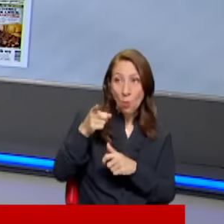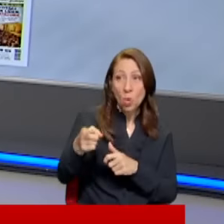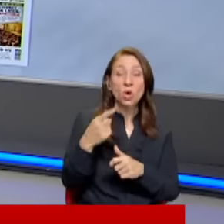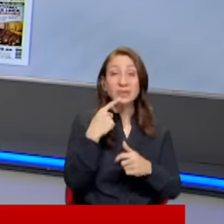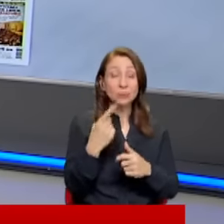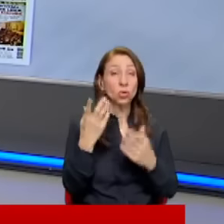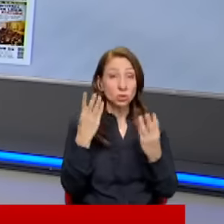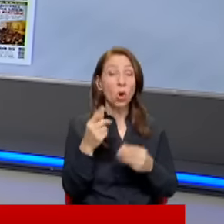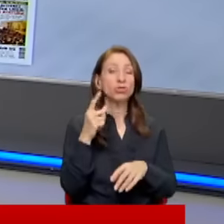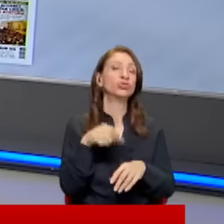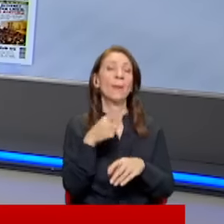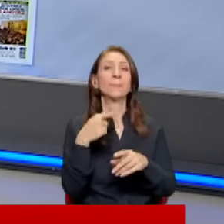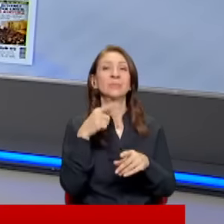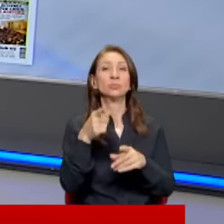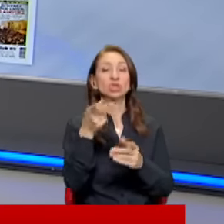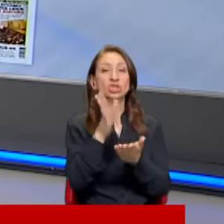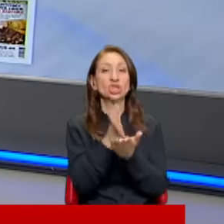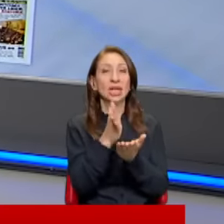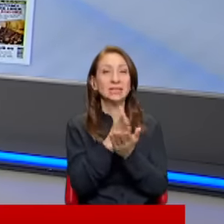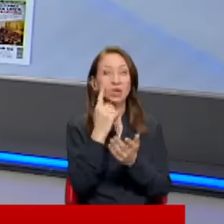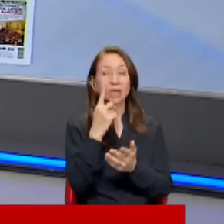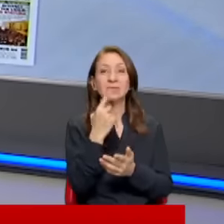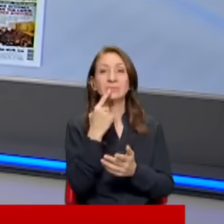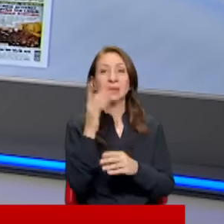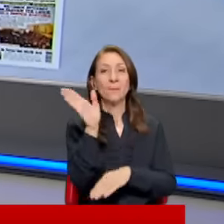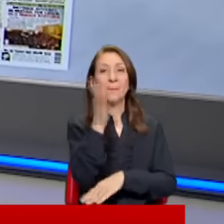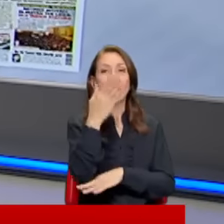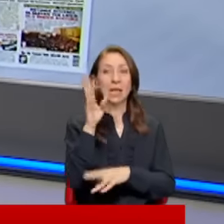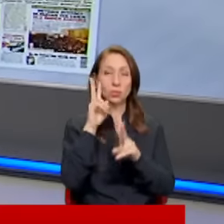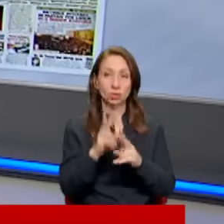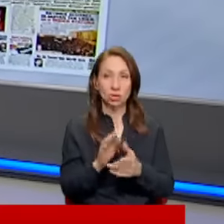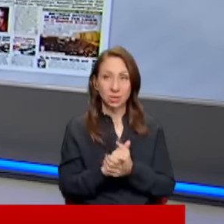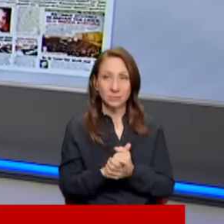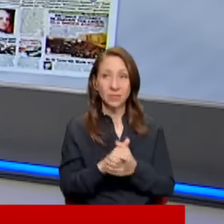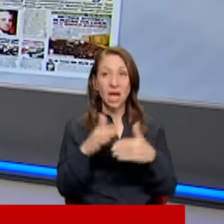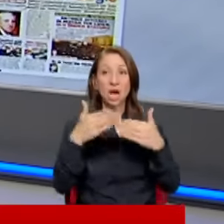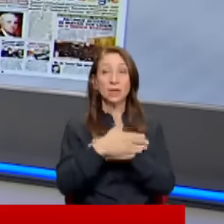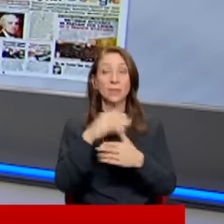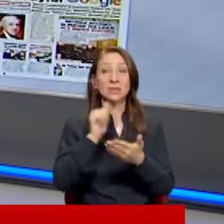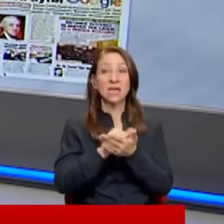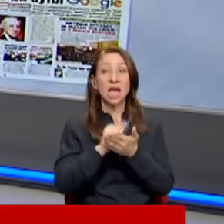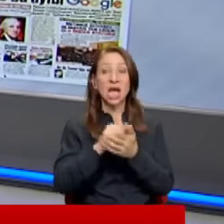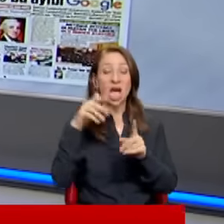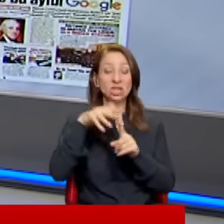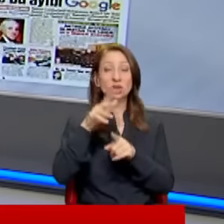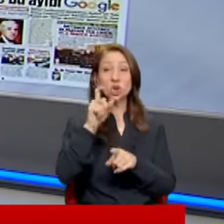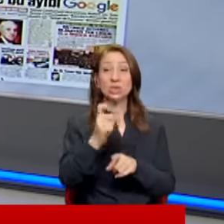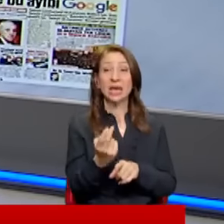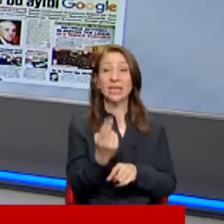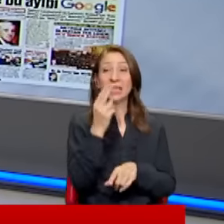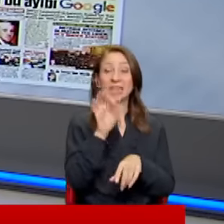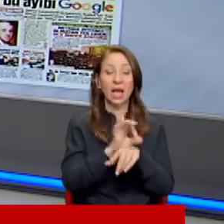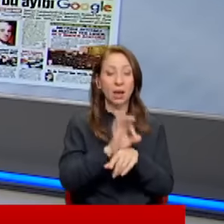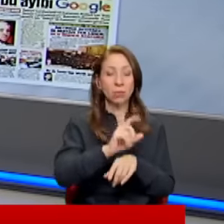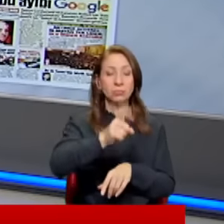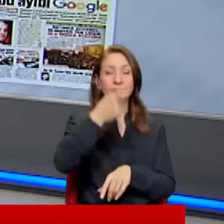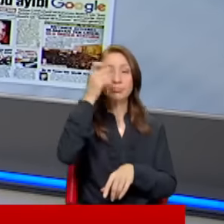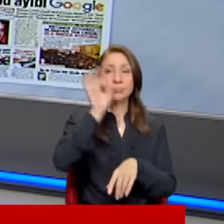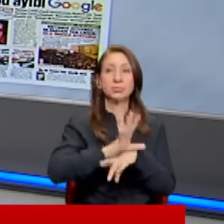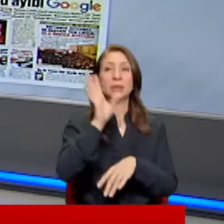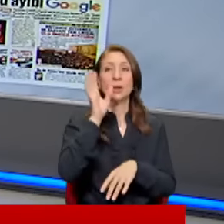olsaydı o zaman biz bu cenaze töreninde kırmızı bayraklar görecektik Akşam Gazetesi Akıncı 97 dakikada buldu